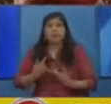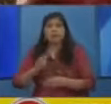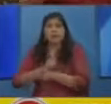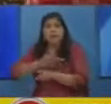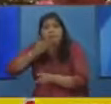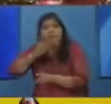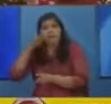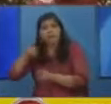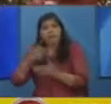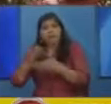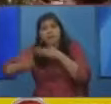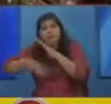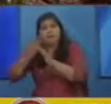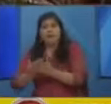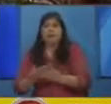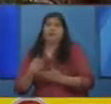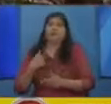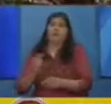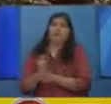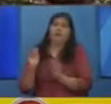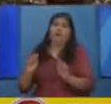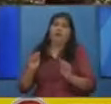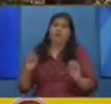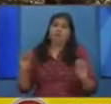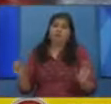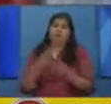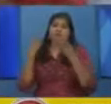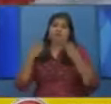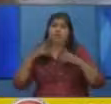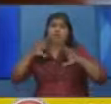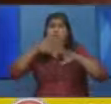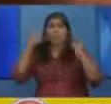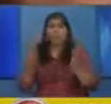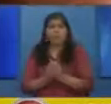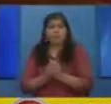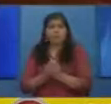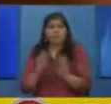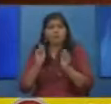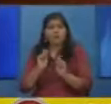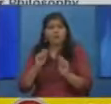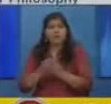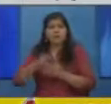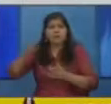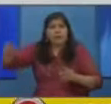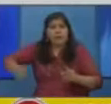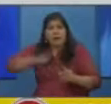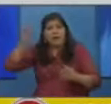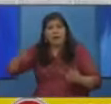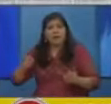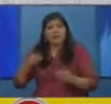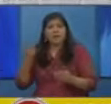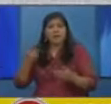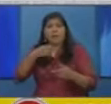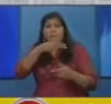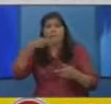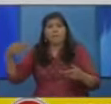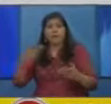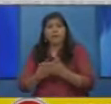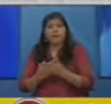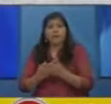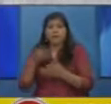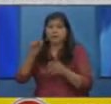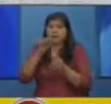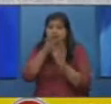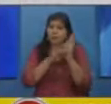किया और आज ओहाका खादी एक ब्रांड बन गया है। इस प्रोजेक्ट की वेबसाइट पर लिखा